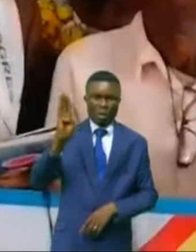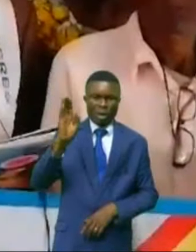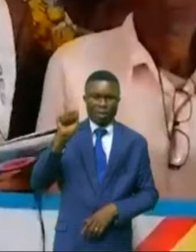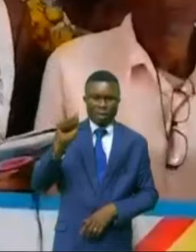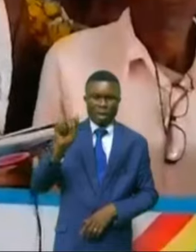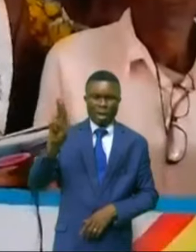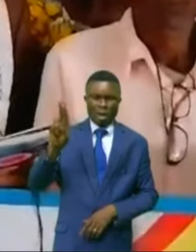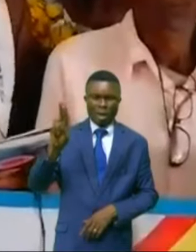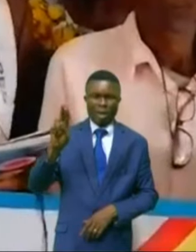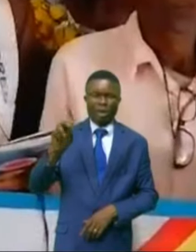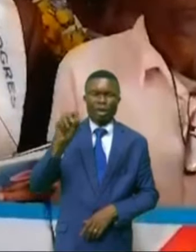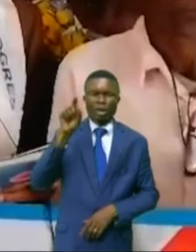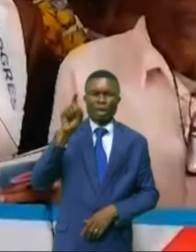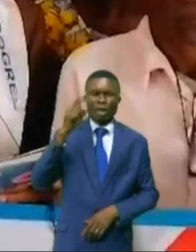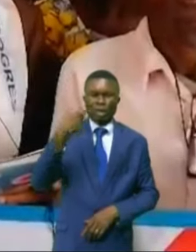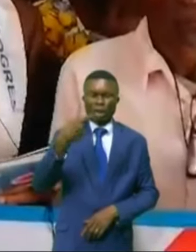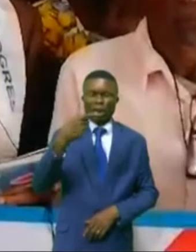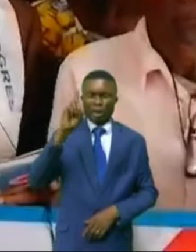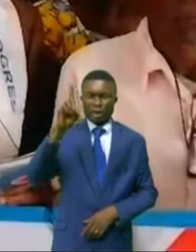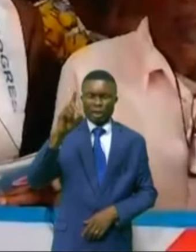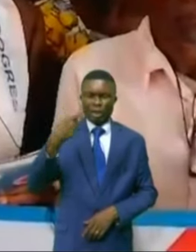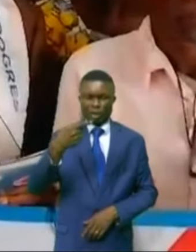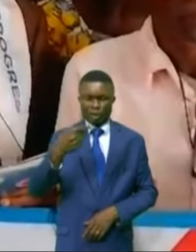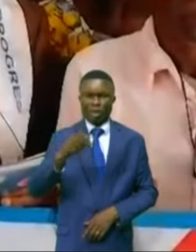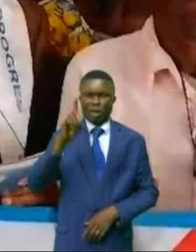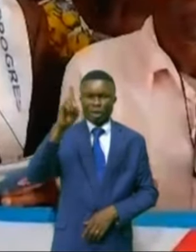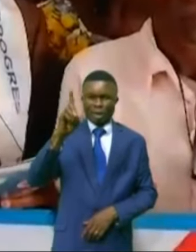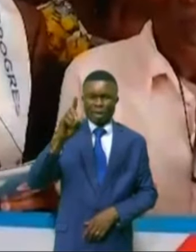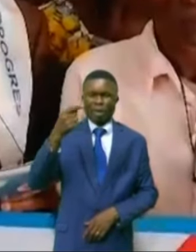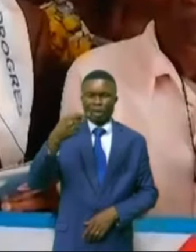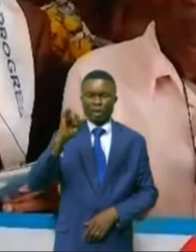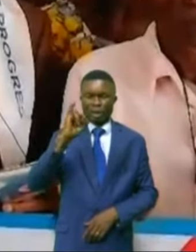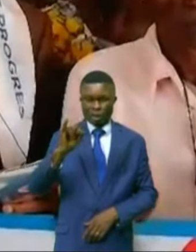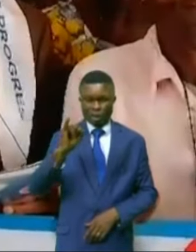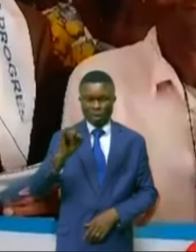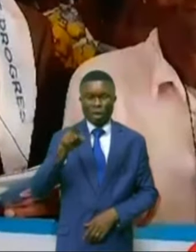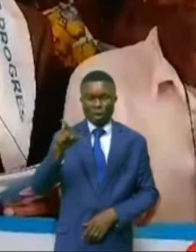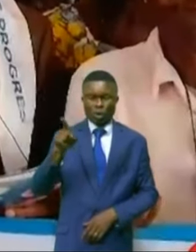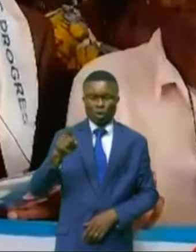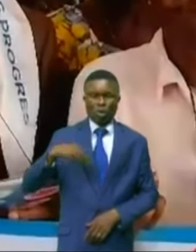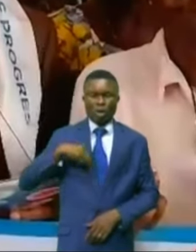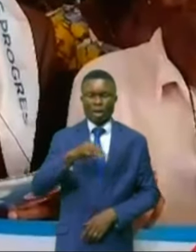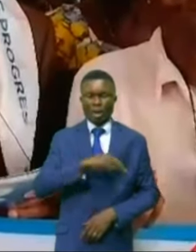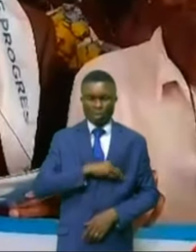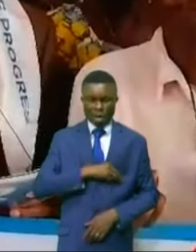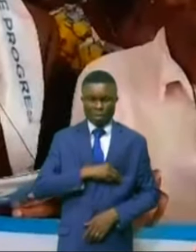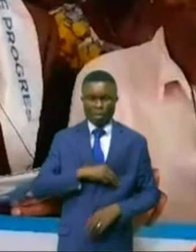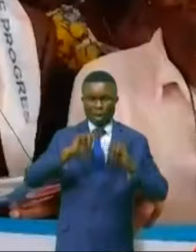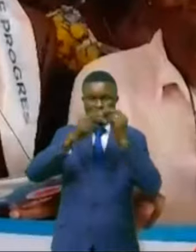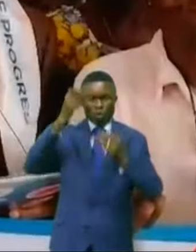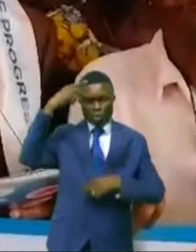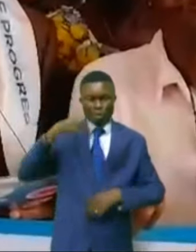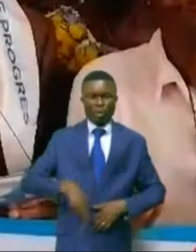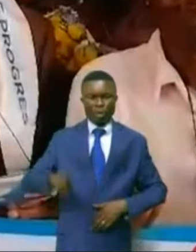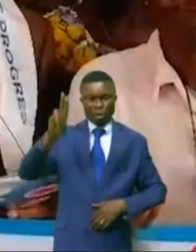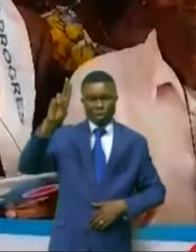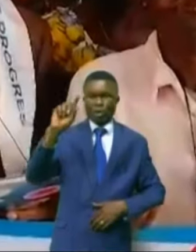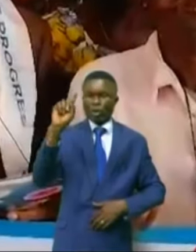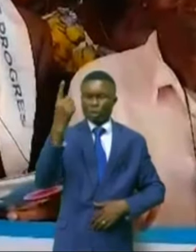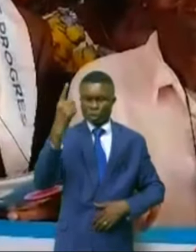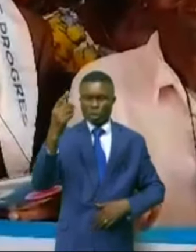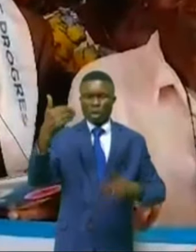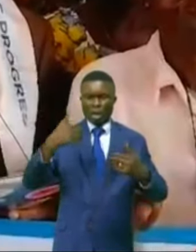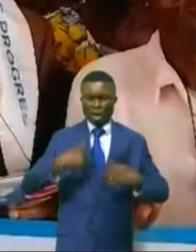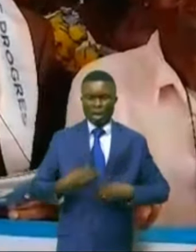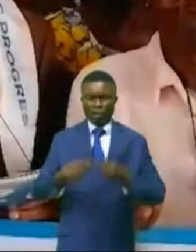DG de la DGI. Signalons que ce dernier est membre de l'UDPS Tshisekedi, l'unique à avoir